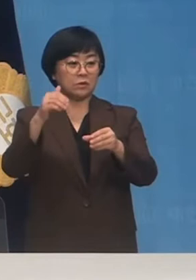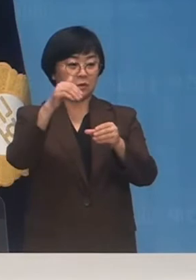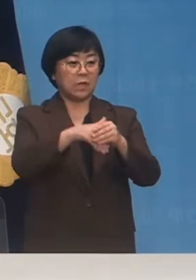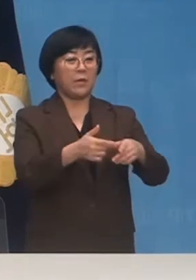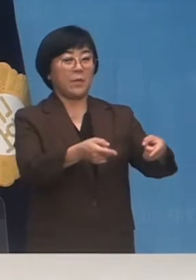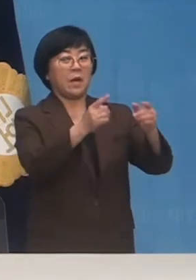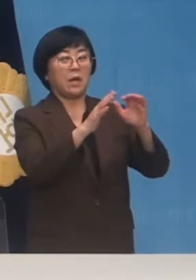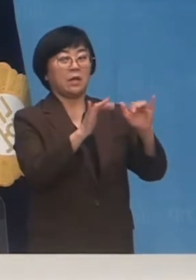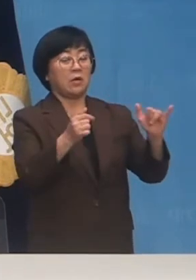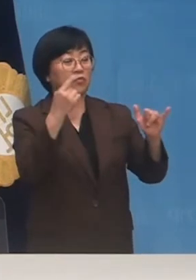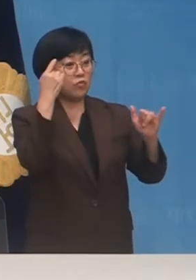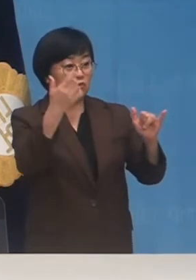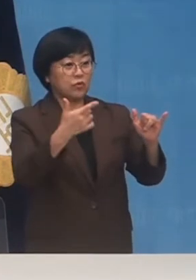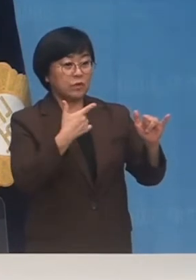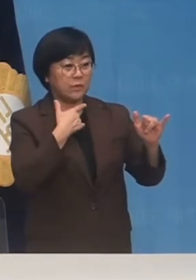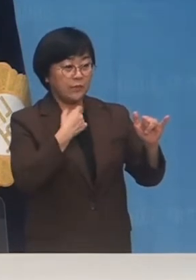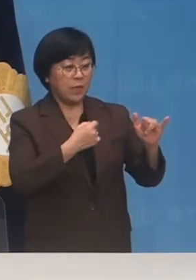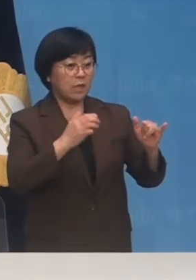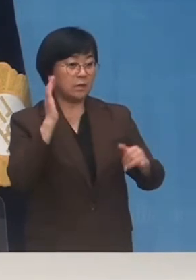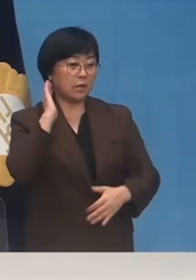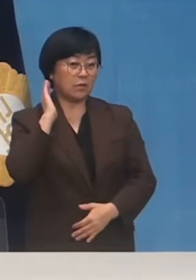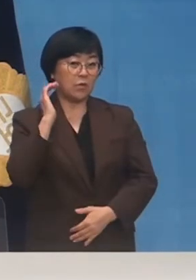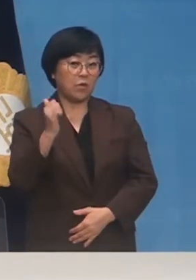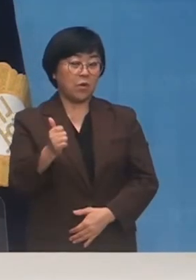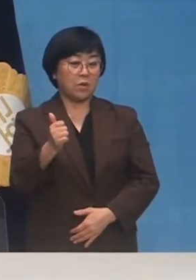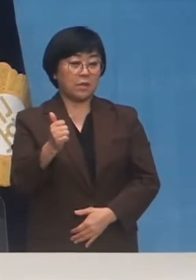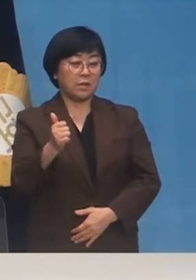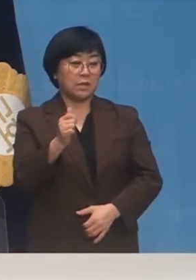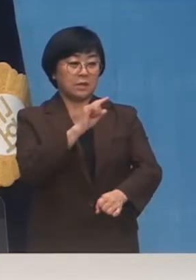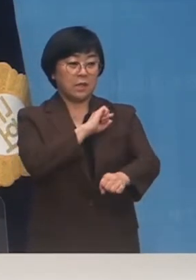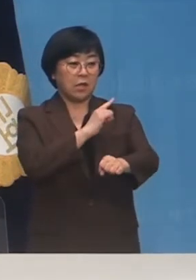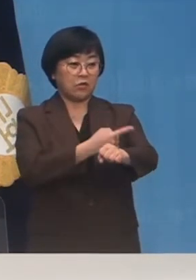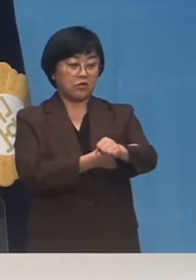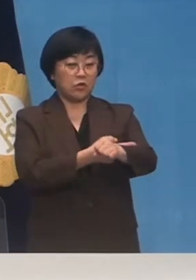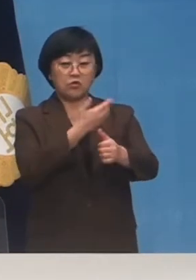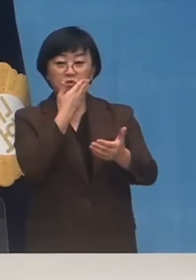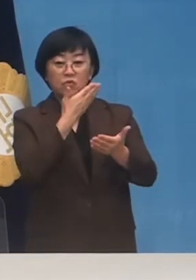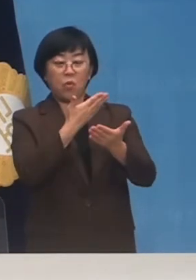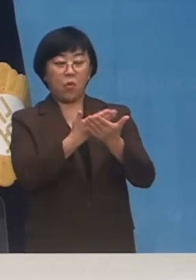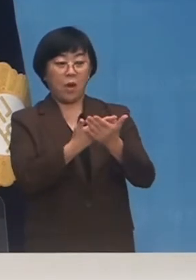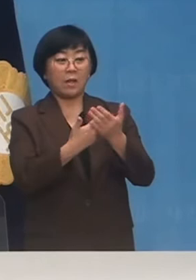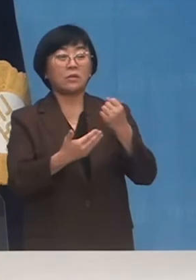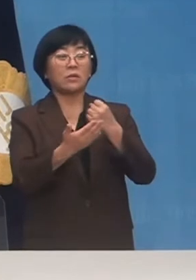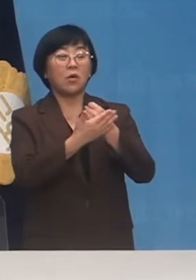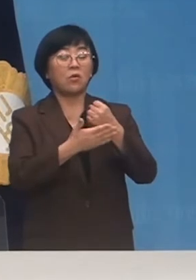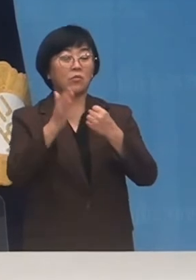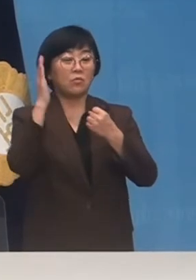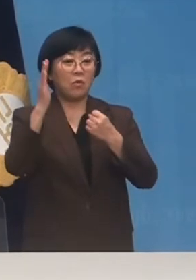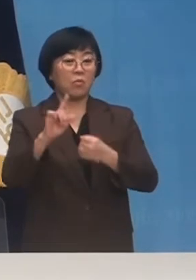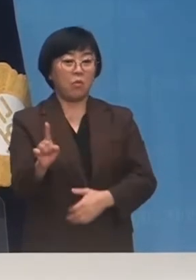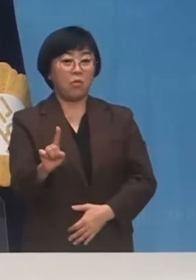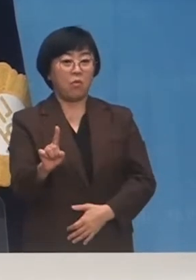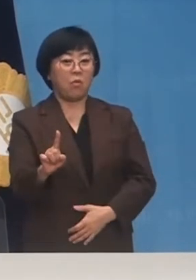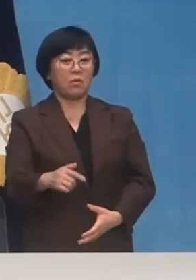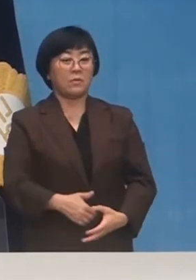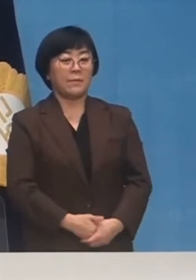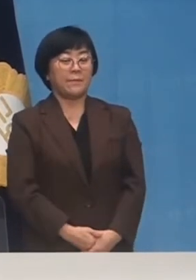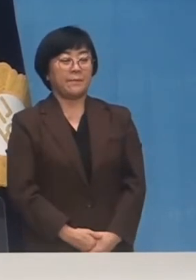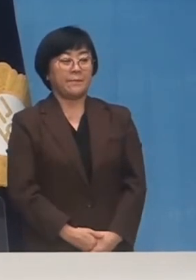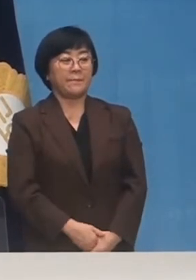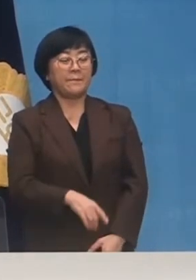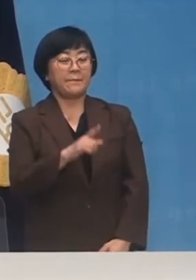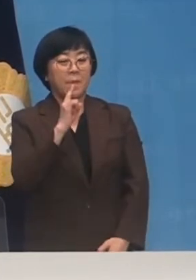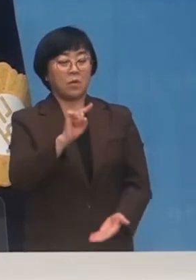묻는다. 대통령 자격 중에 가장 중요한 덕목이 무엇인가? 말할